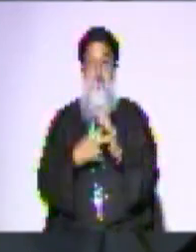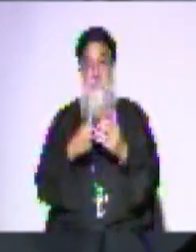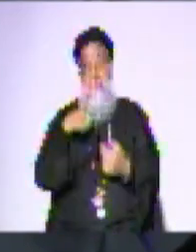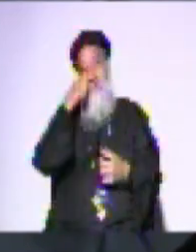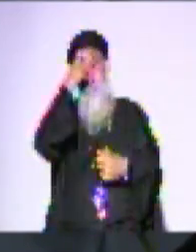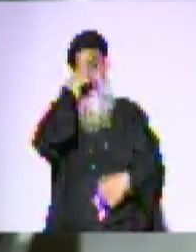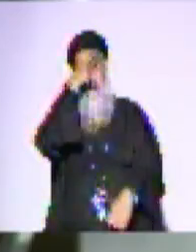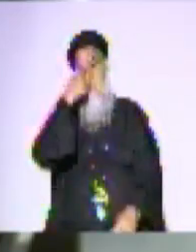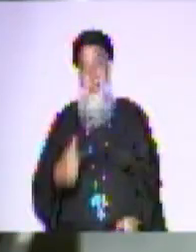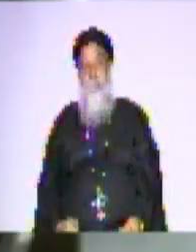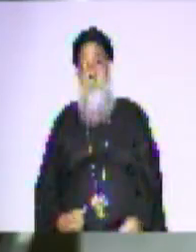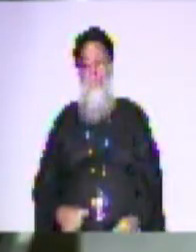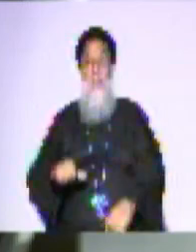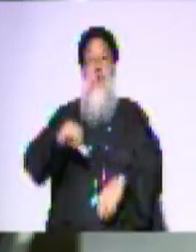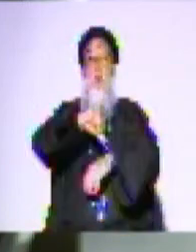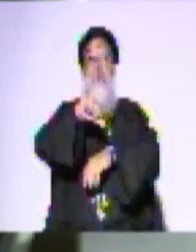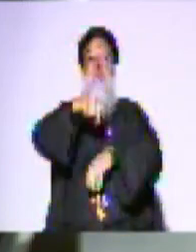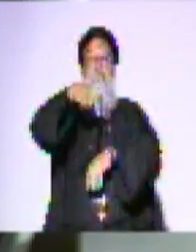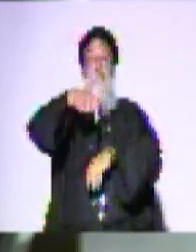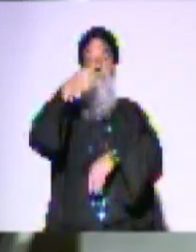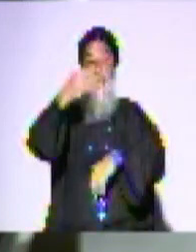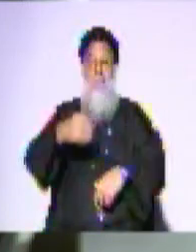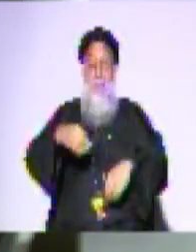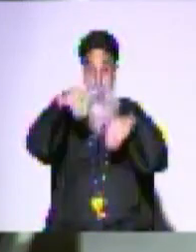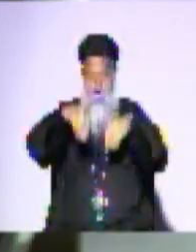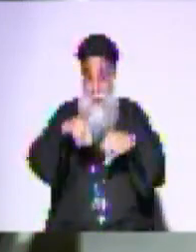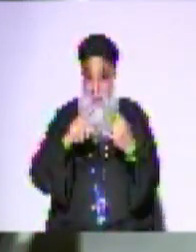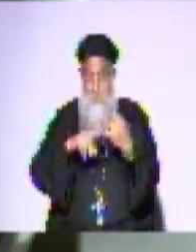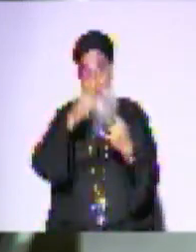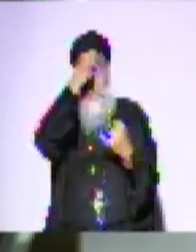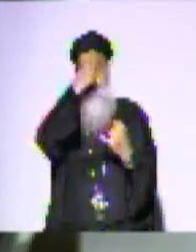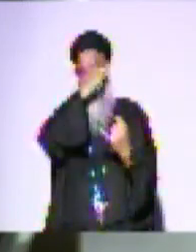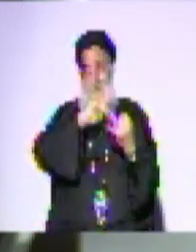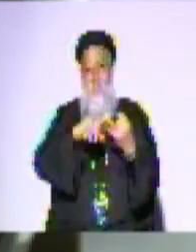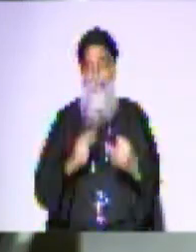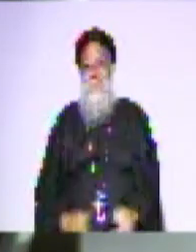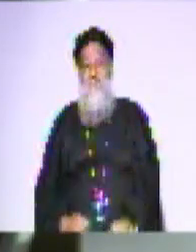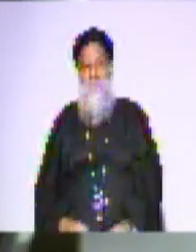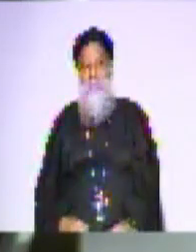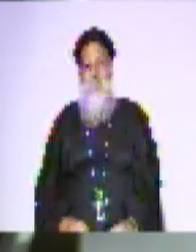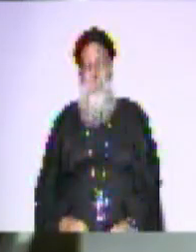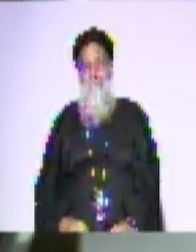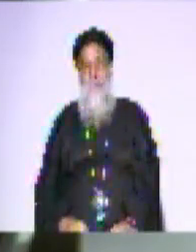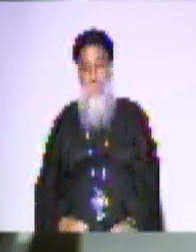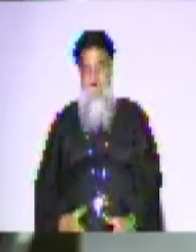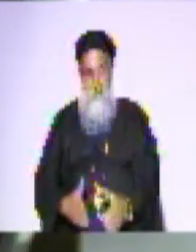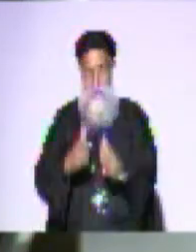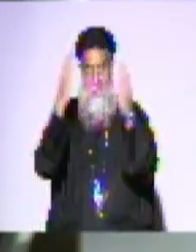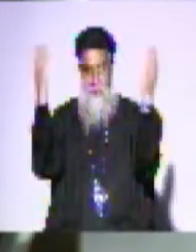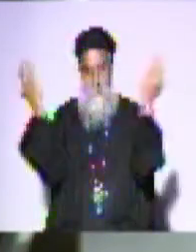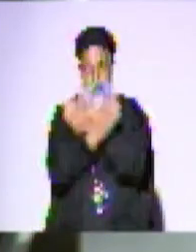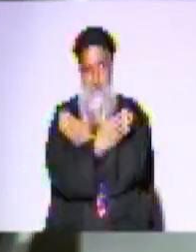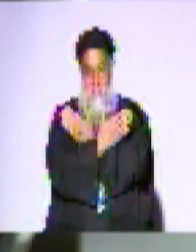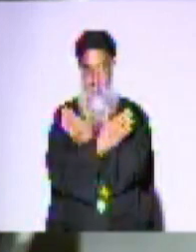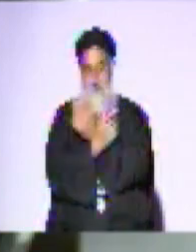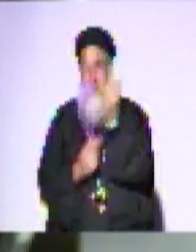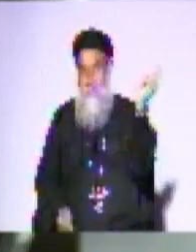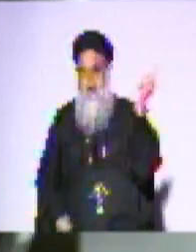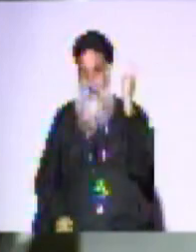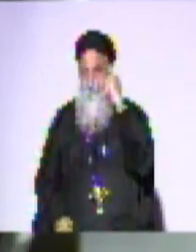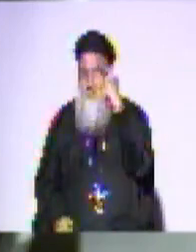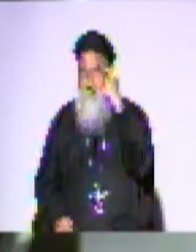تمام. على أساس أن التغيير بيحصل بطريقة منطقية